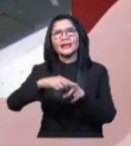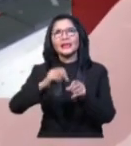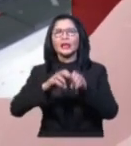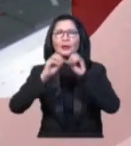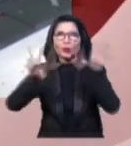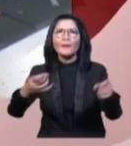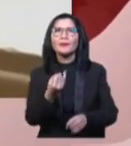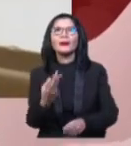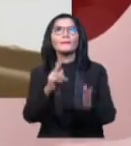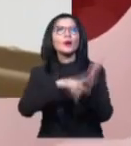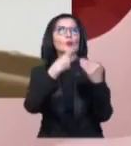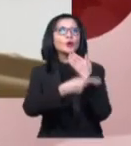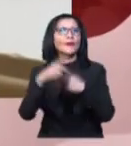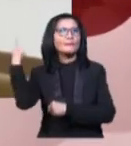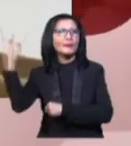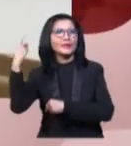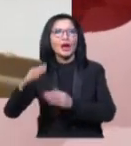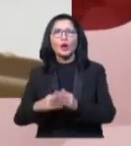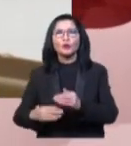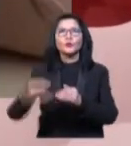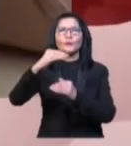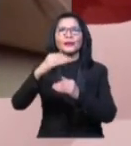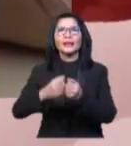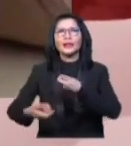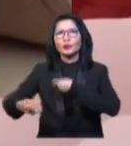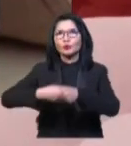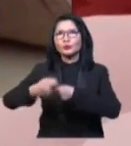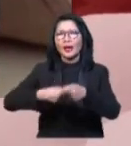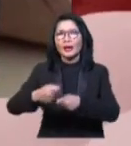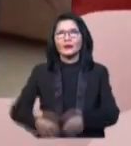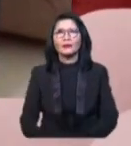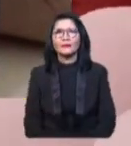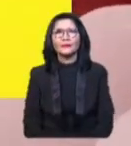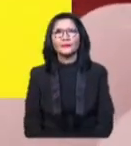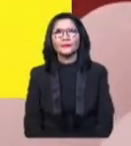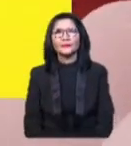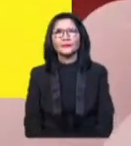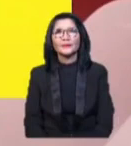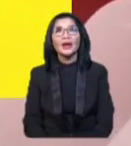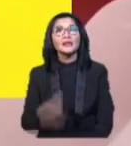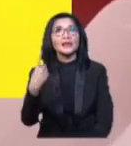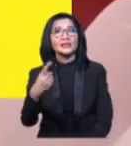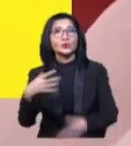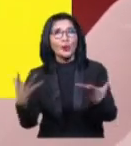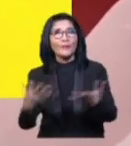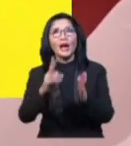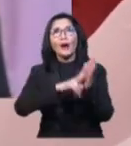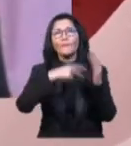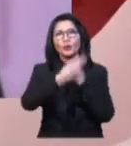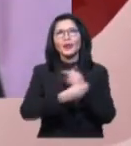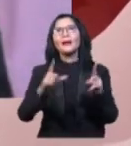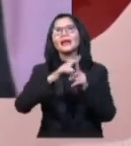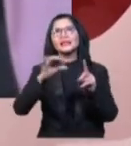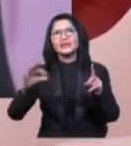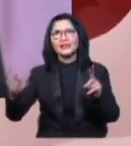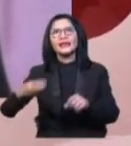menjabarkan sejumlah program pemerintah untuk meningkatkan ekosistem wirausaha dalam negeri. Salah satunya dengan program